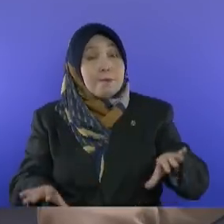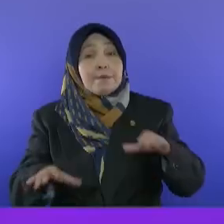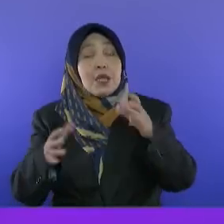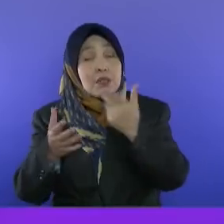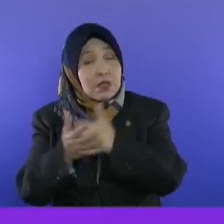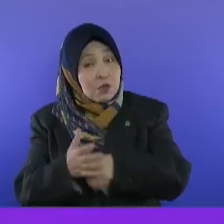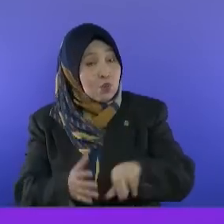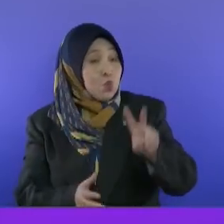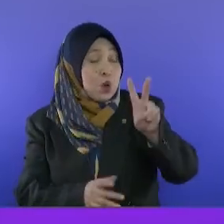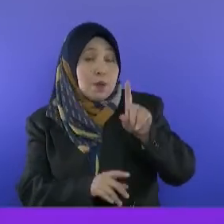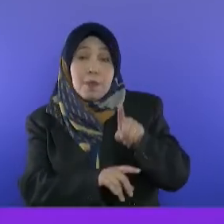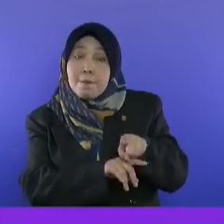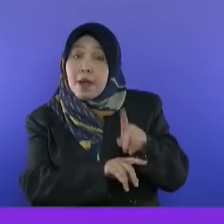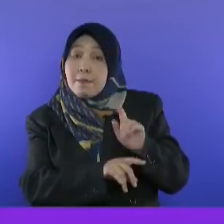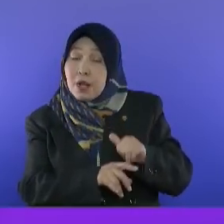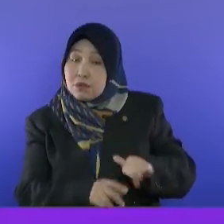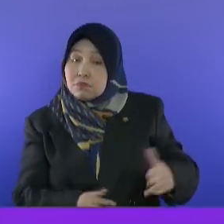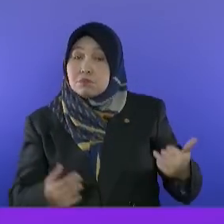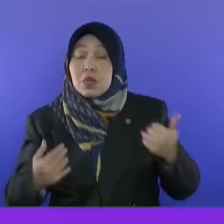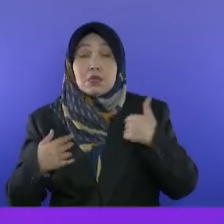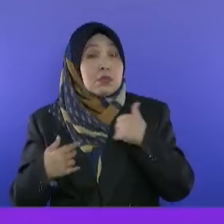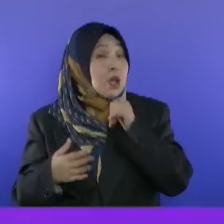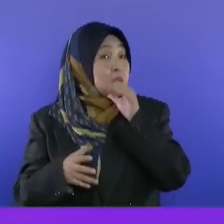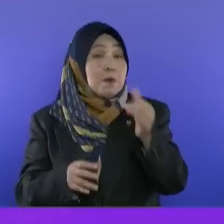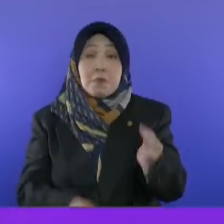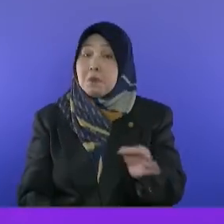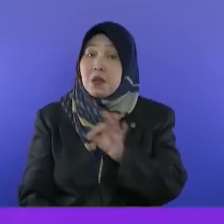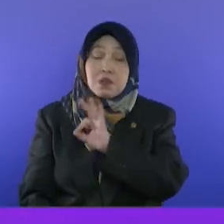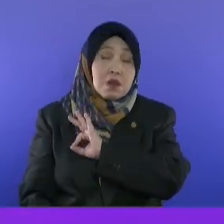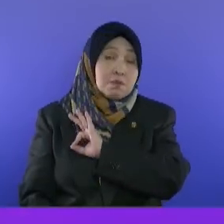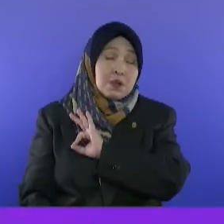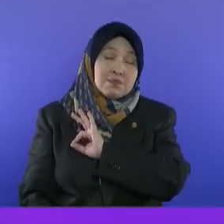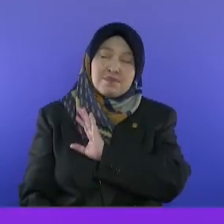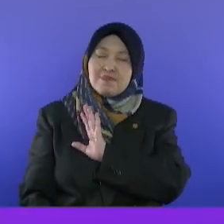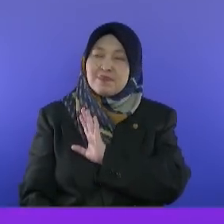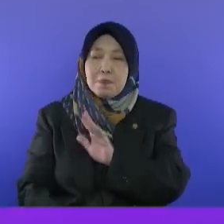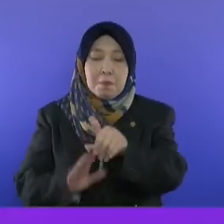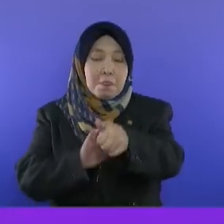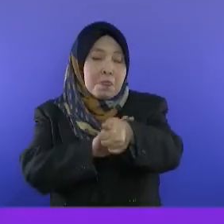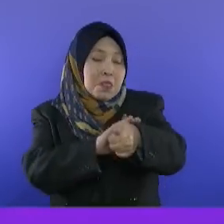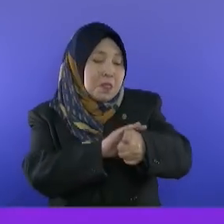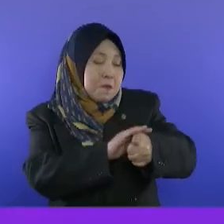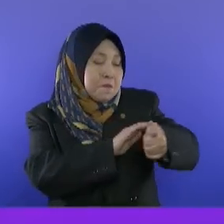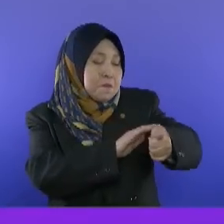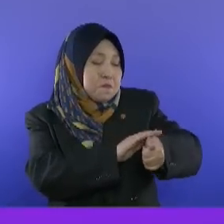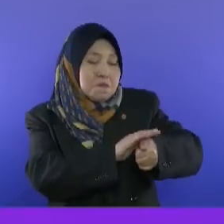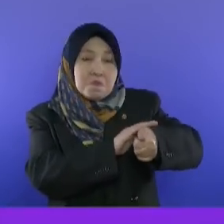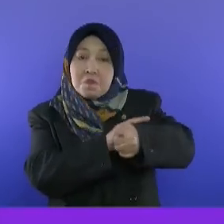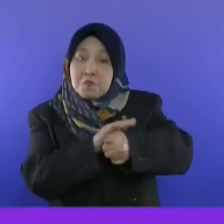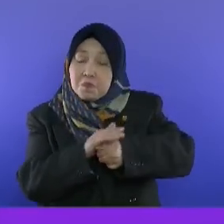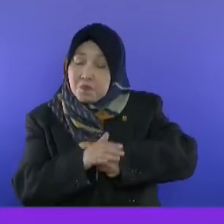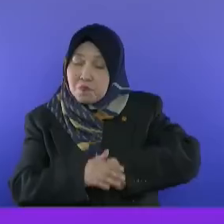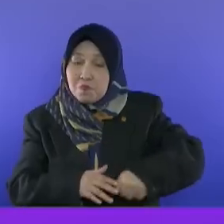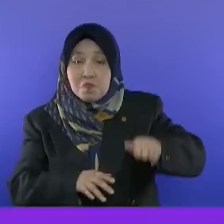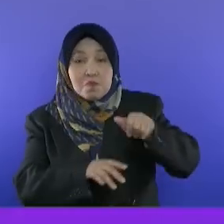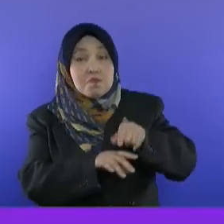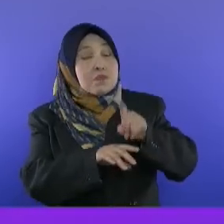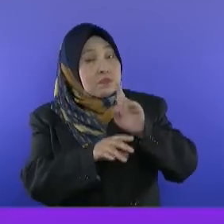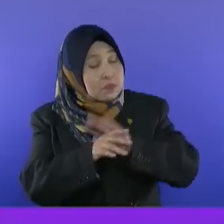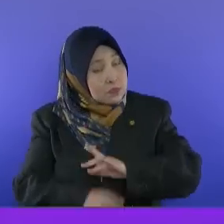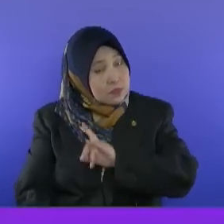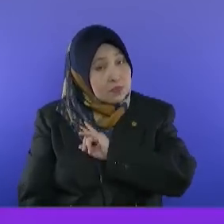dua kalimat syahadat yang ada kalau tak dapat manfaatnya maka disembunyi-sembunyikan Syahadah ataupun